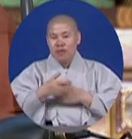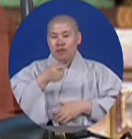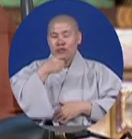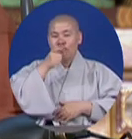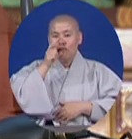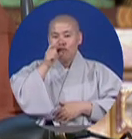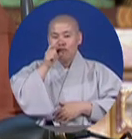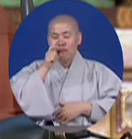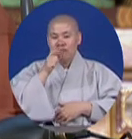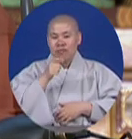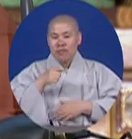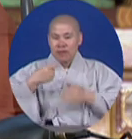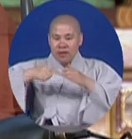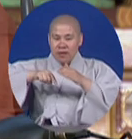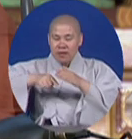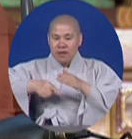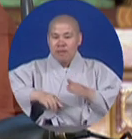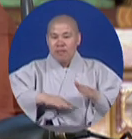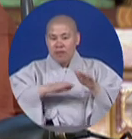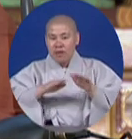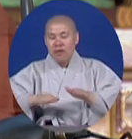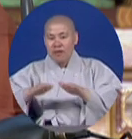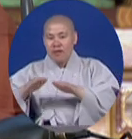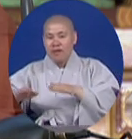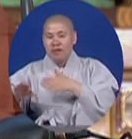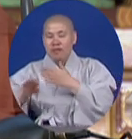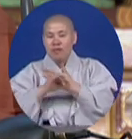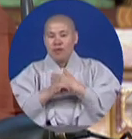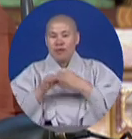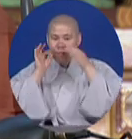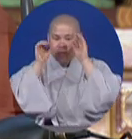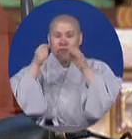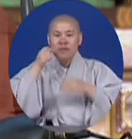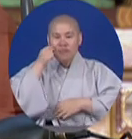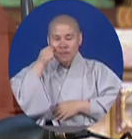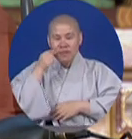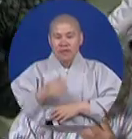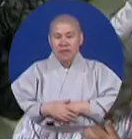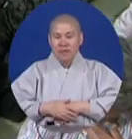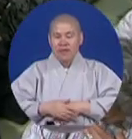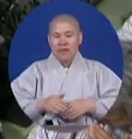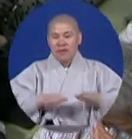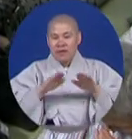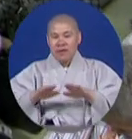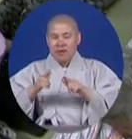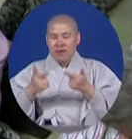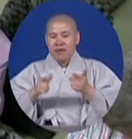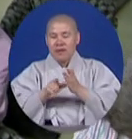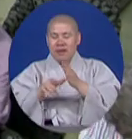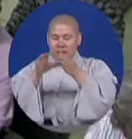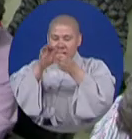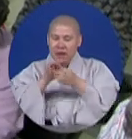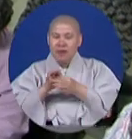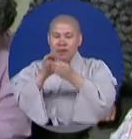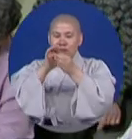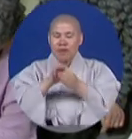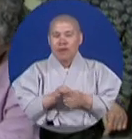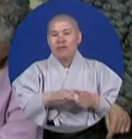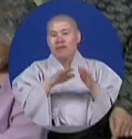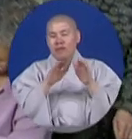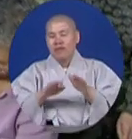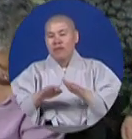것은 깊숙이 흐르면 보이지도 않고 안 흐를 데가 없이